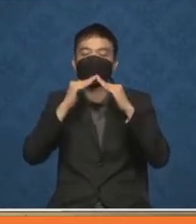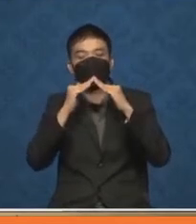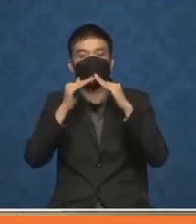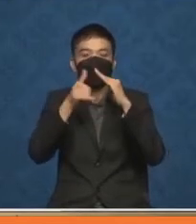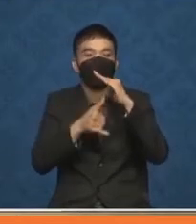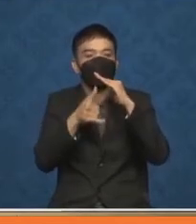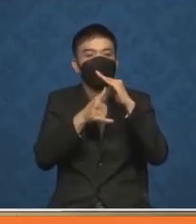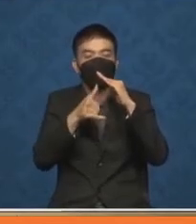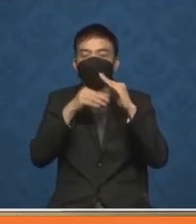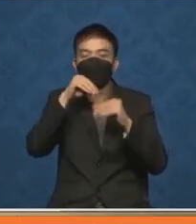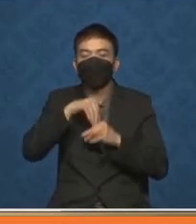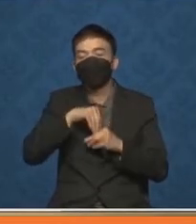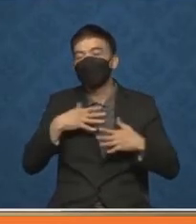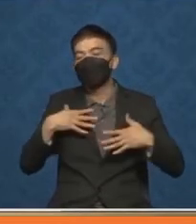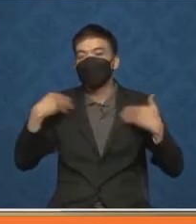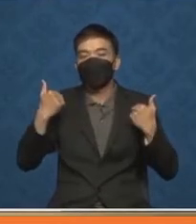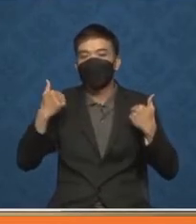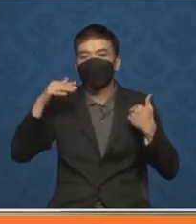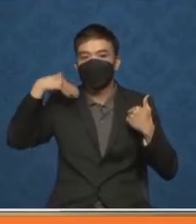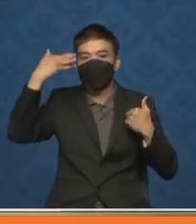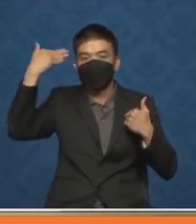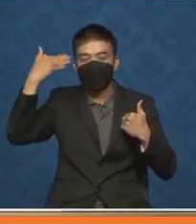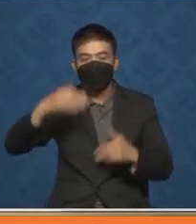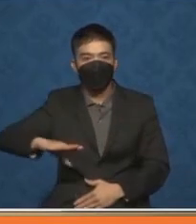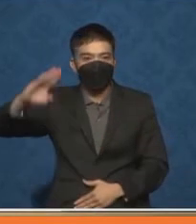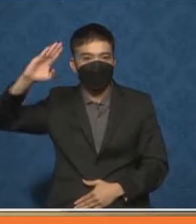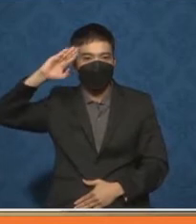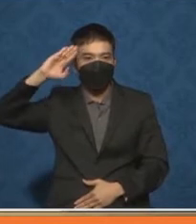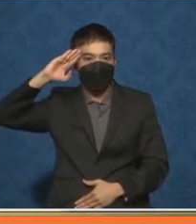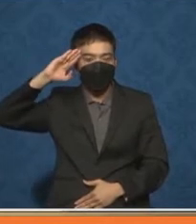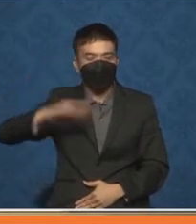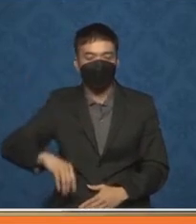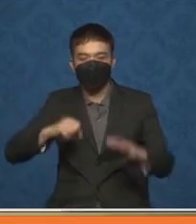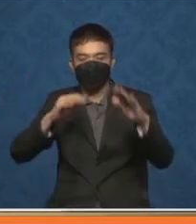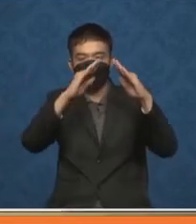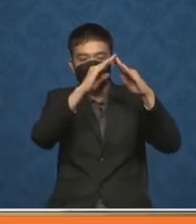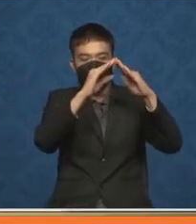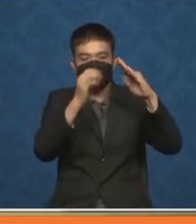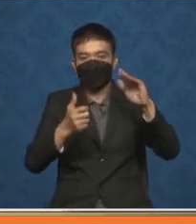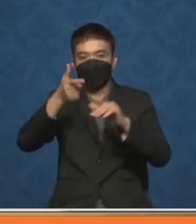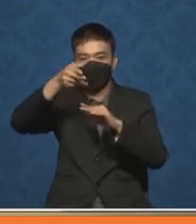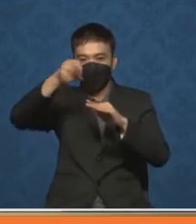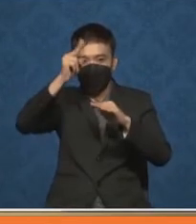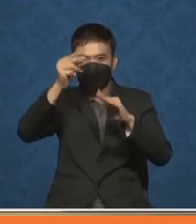อยู่มาวันหนึ่งมีทหารเอาปืนมากระแทกผนังของอาคารบ้านประชาธิป